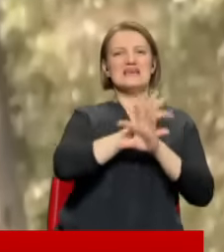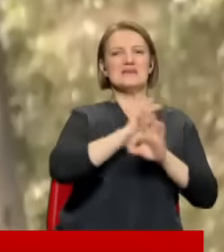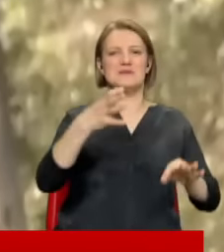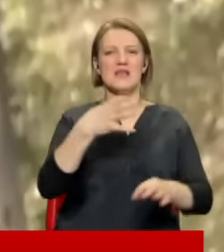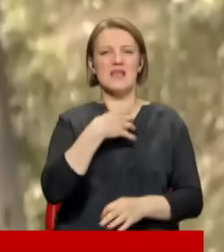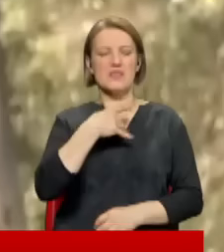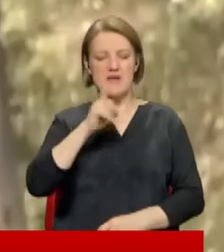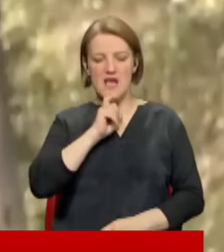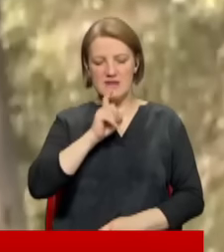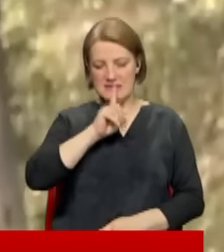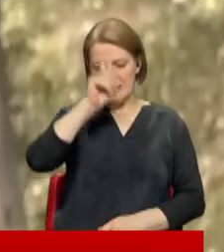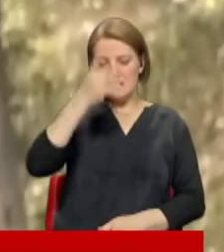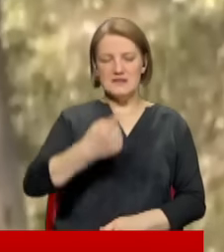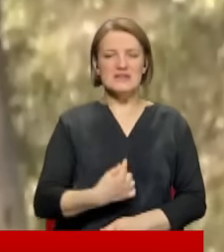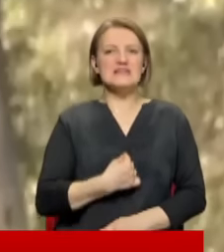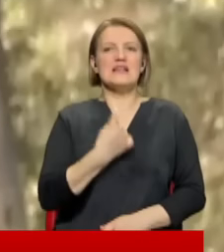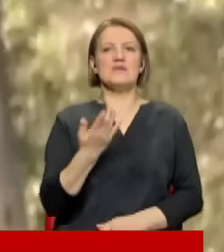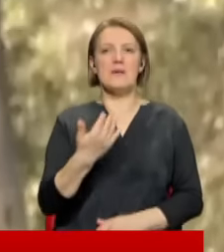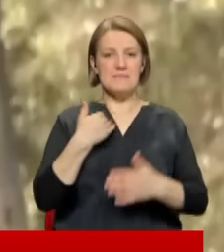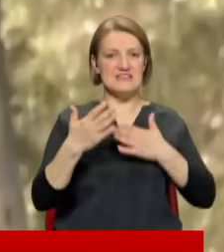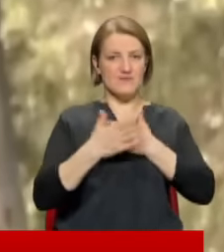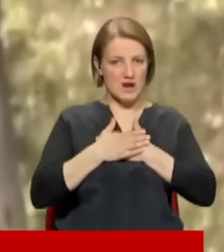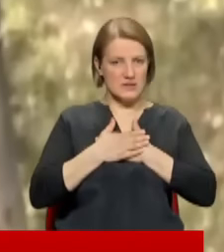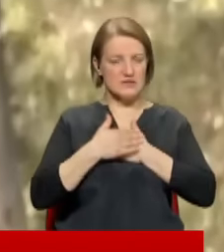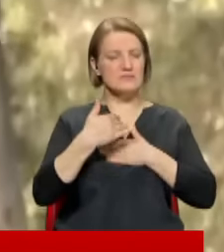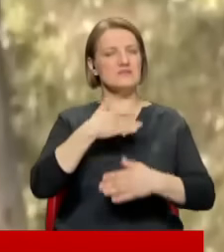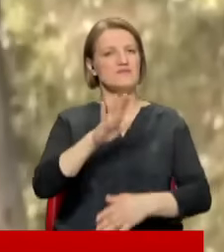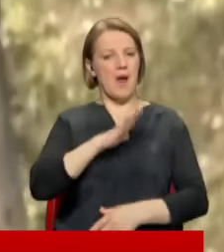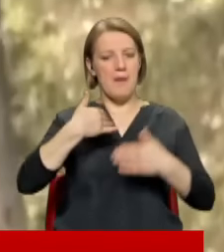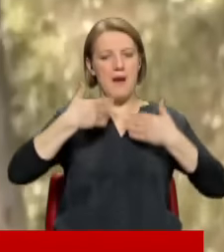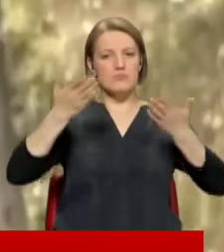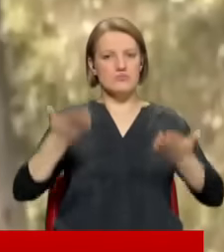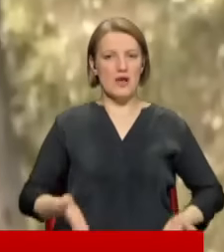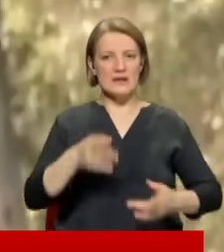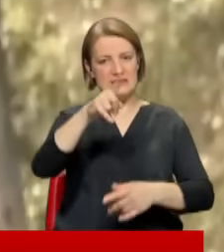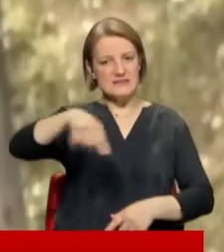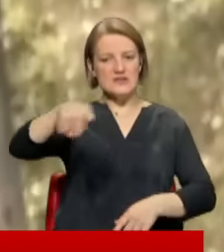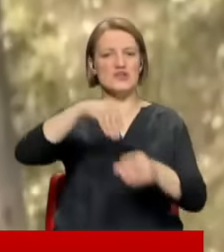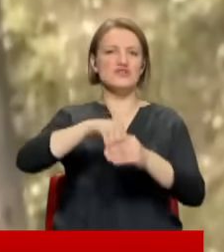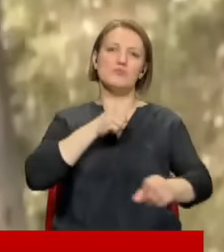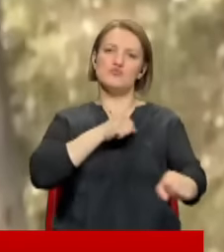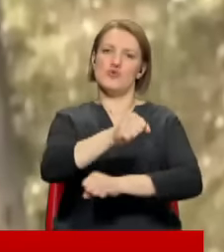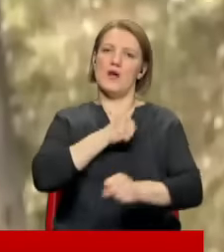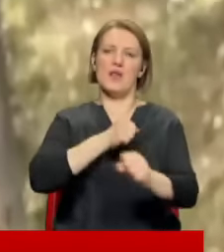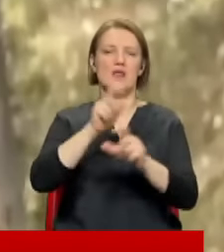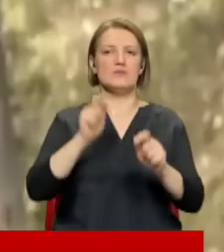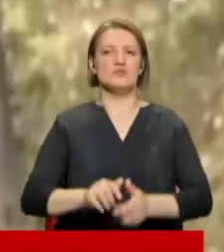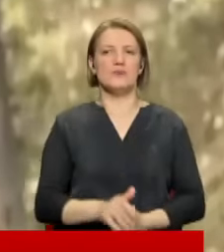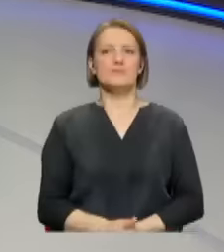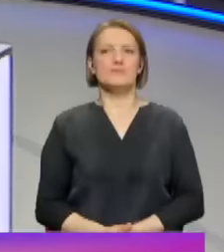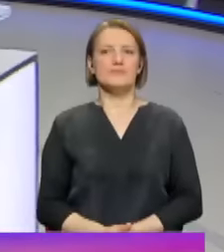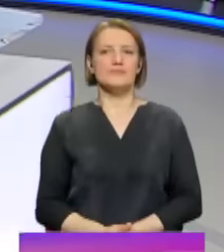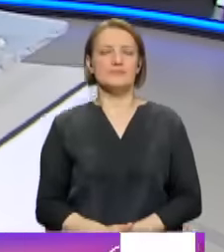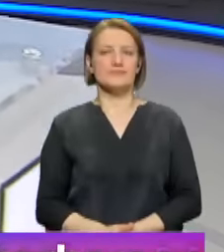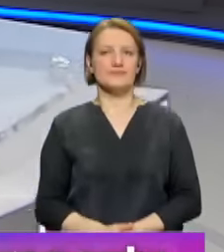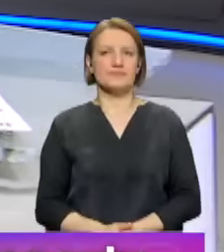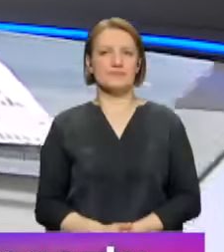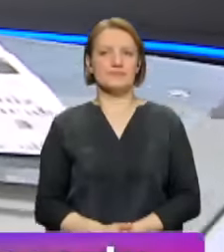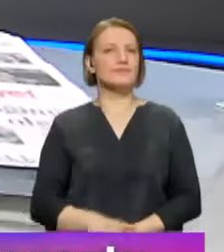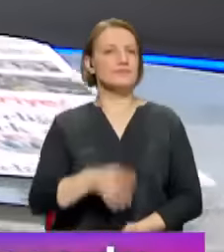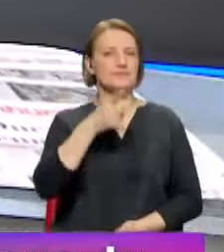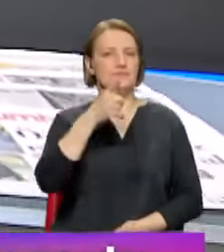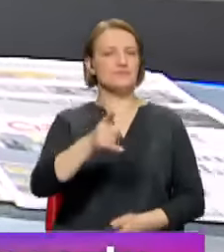kendini yalnız hissetmesin. Biz varız, buradayız. Sizin için mücadele ediyoruz.